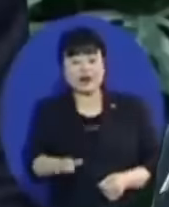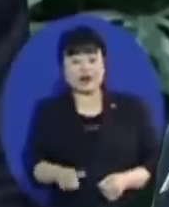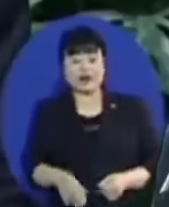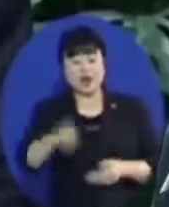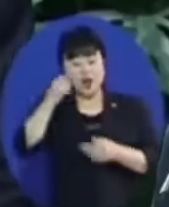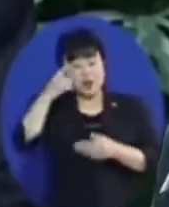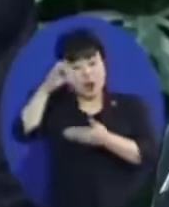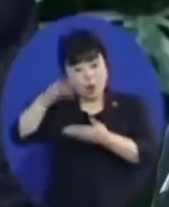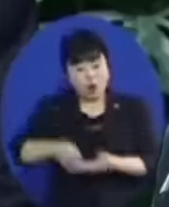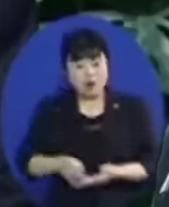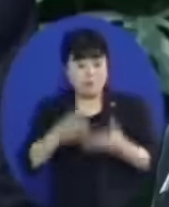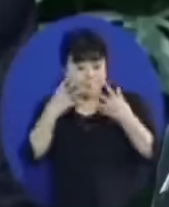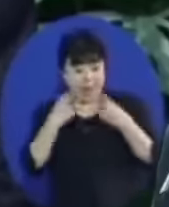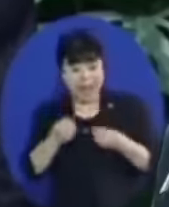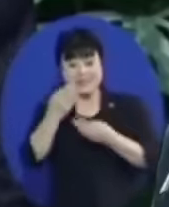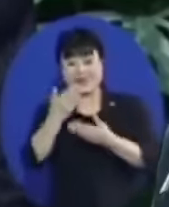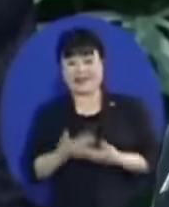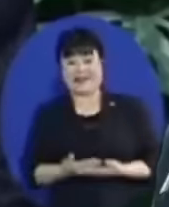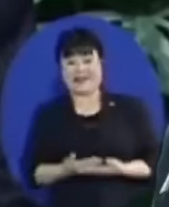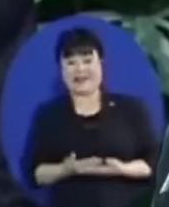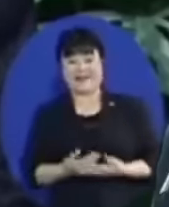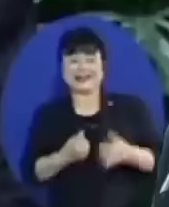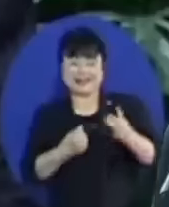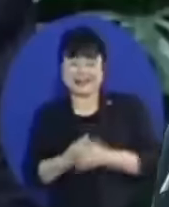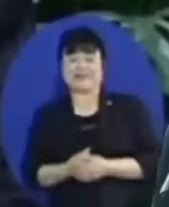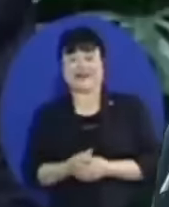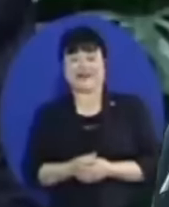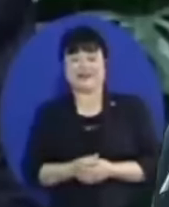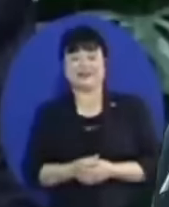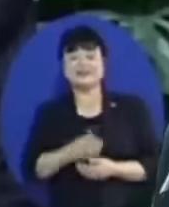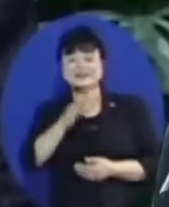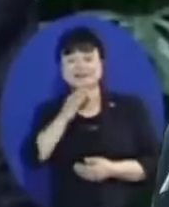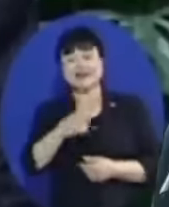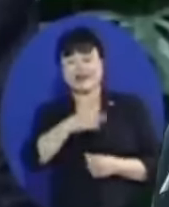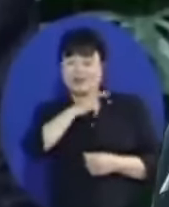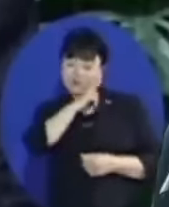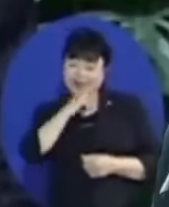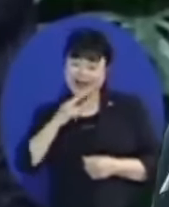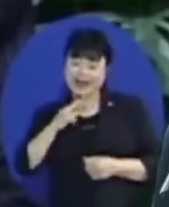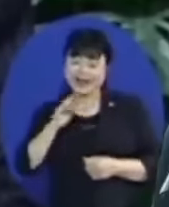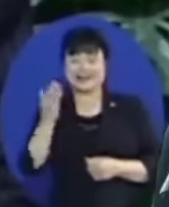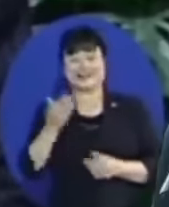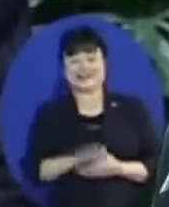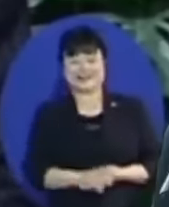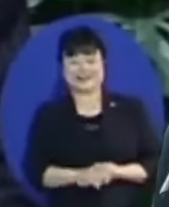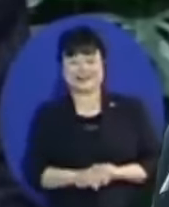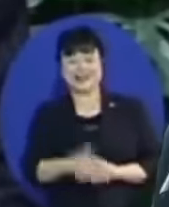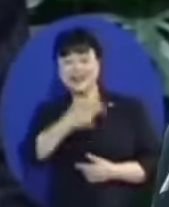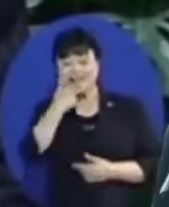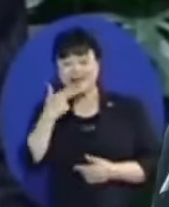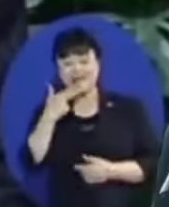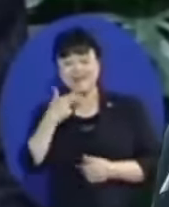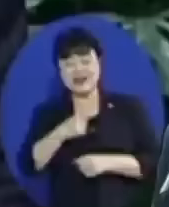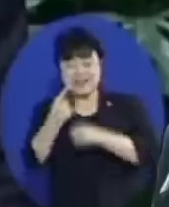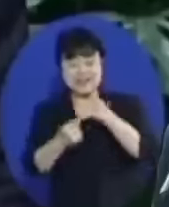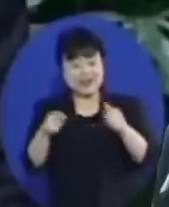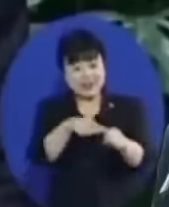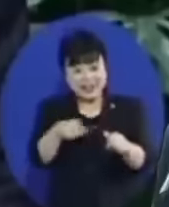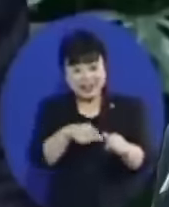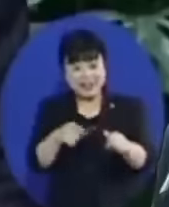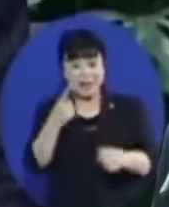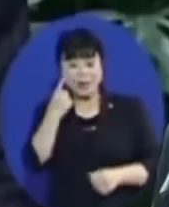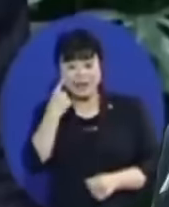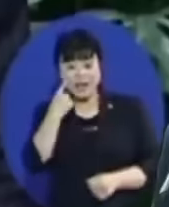월급은 훨씬 많았습니다. 그래서 산 생활이 편안해졌습니다. 그렇게 영어를 한 1년 동안 가르치다